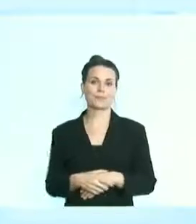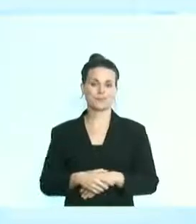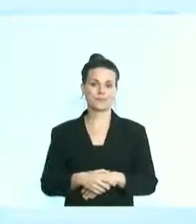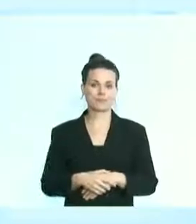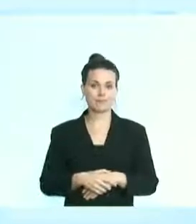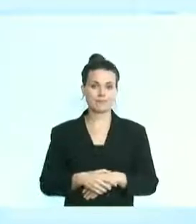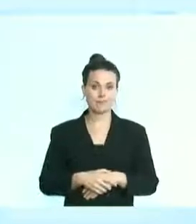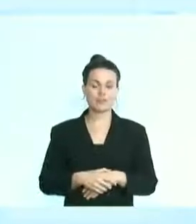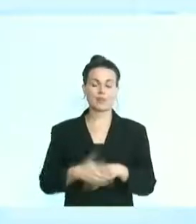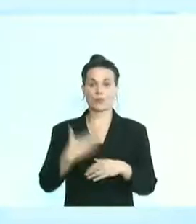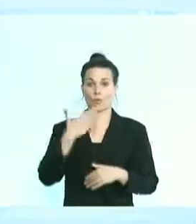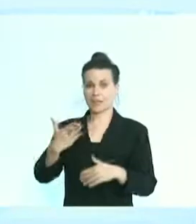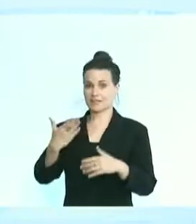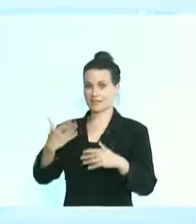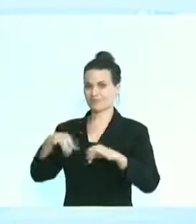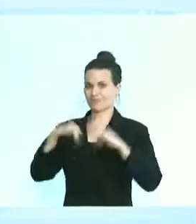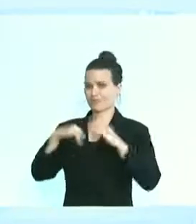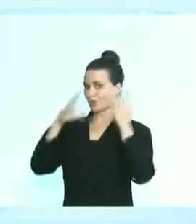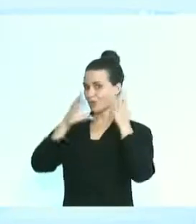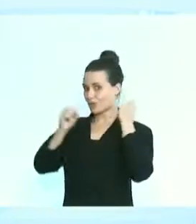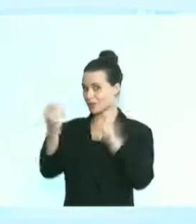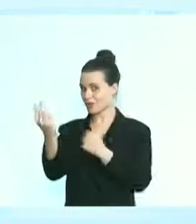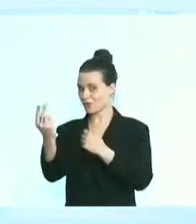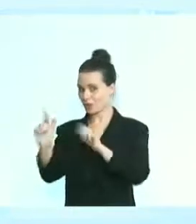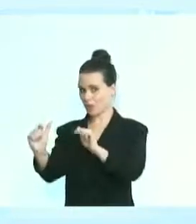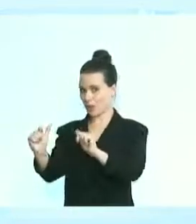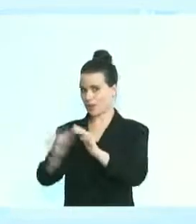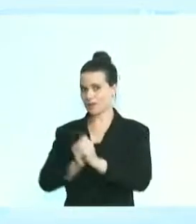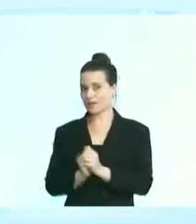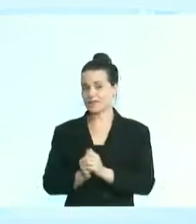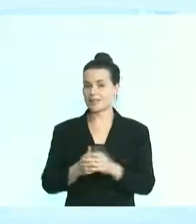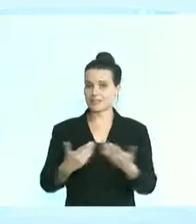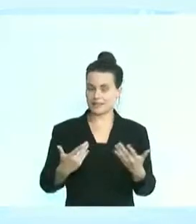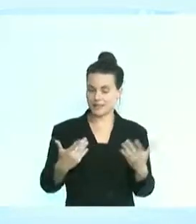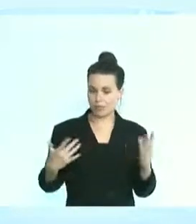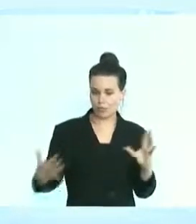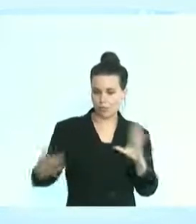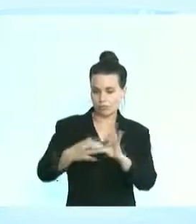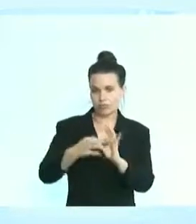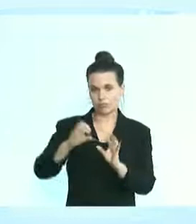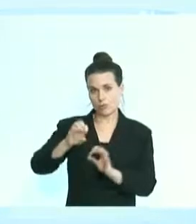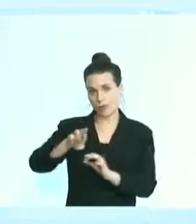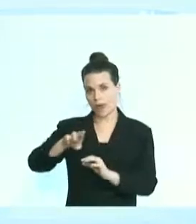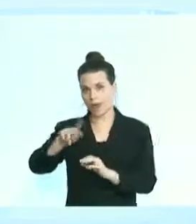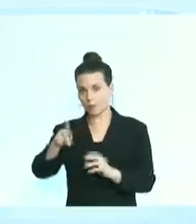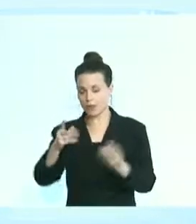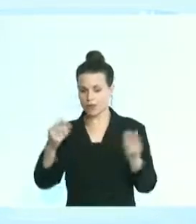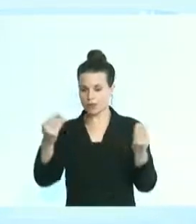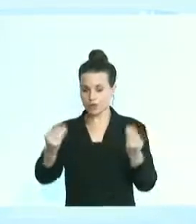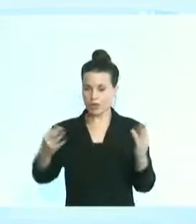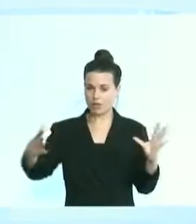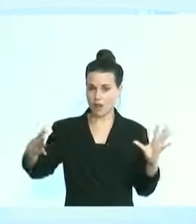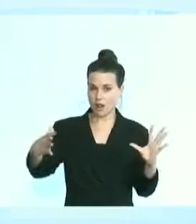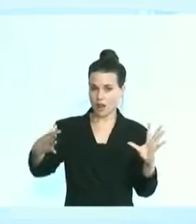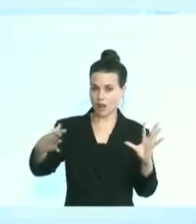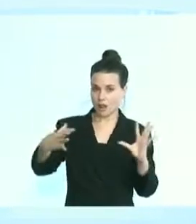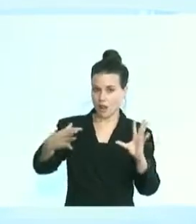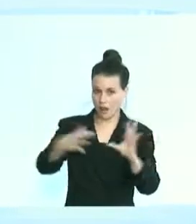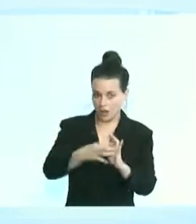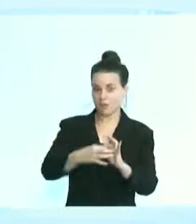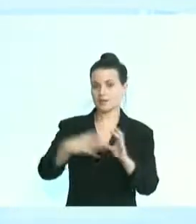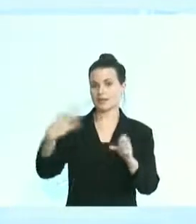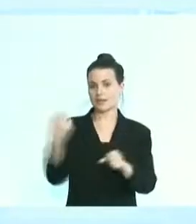remotivation et une orientation de communication vers nos ERP qui n'existait pas. votre jeunesse doit être